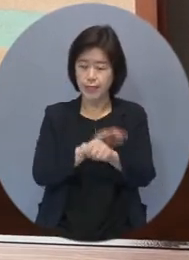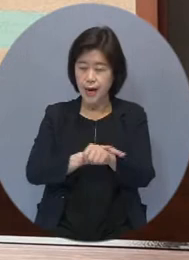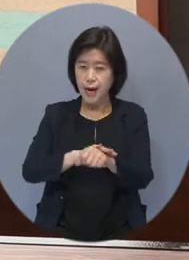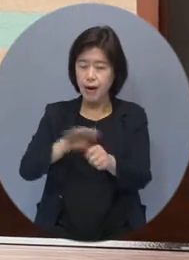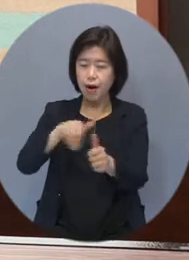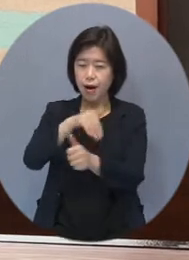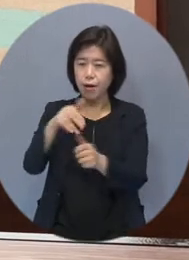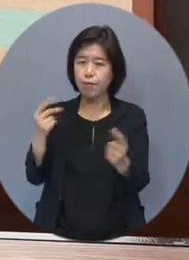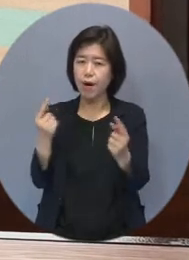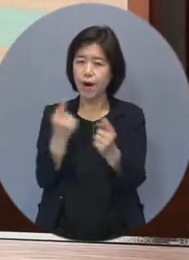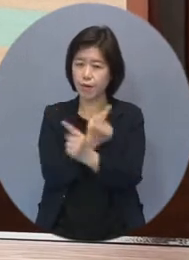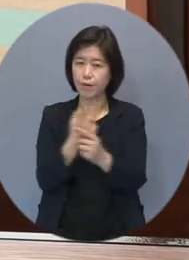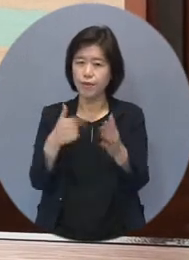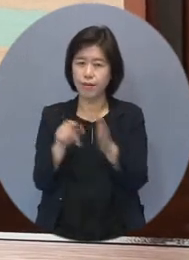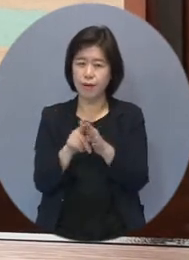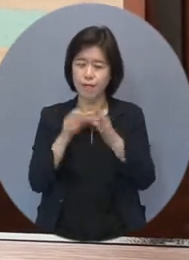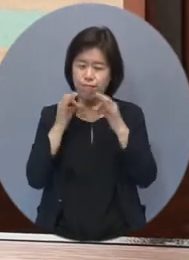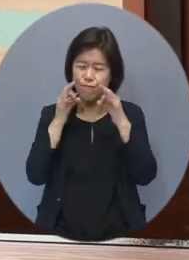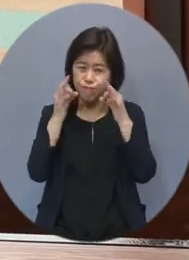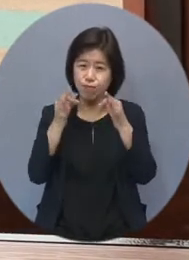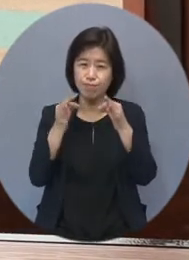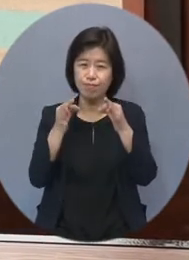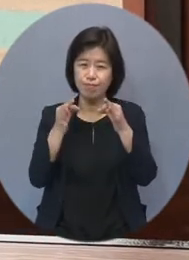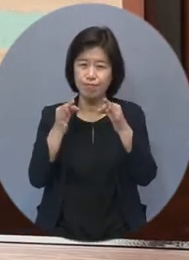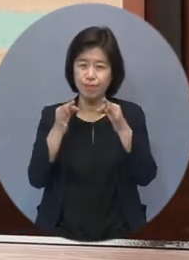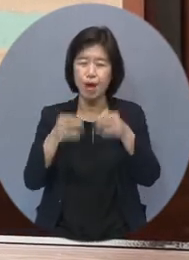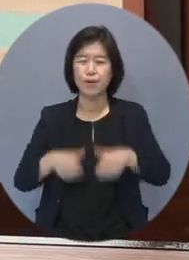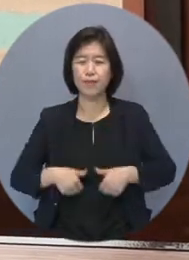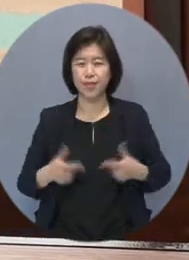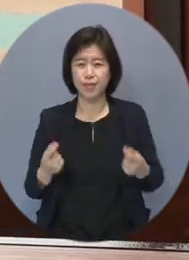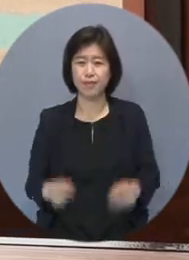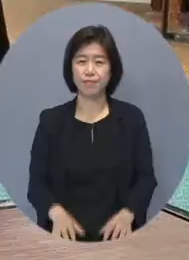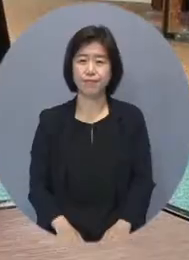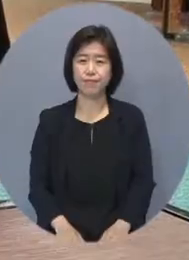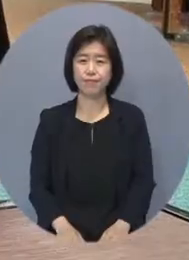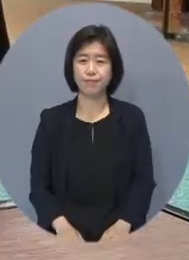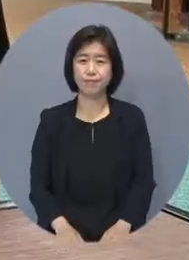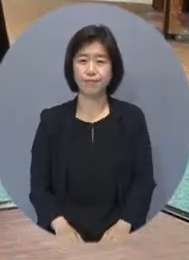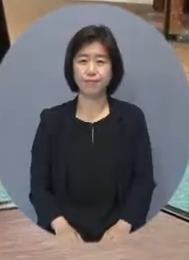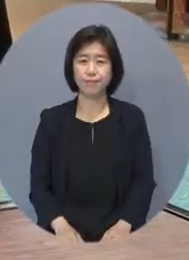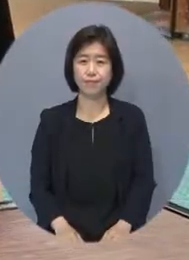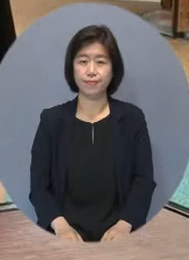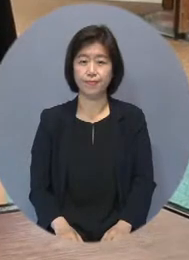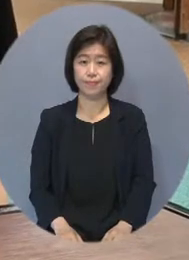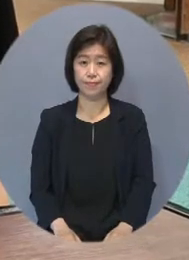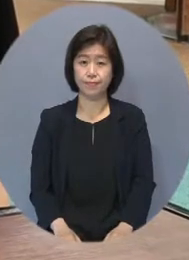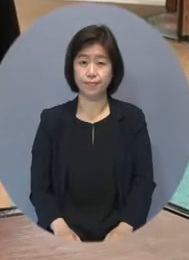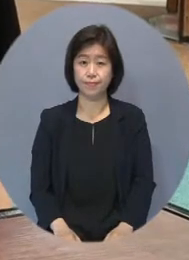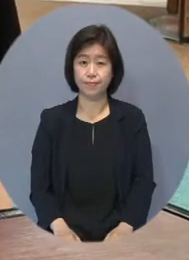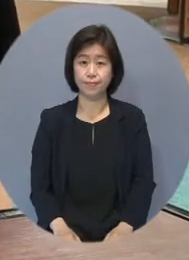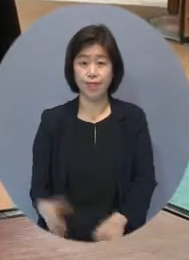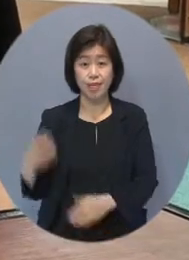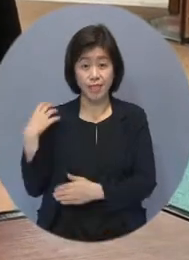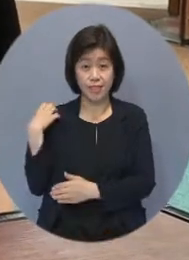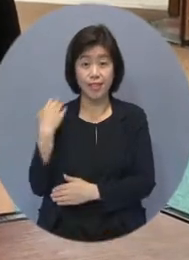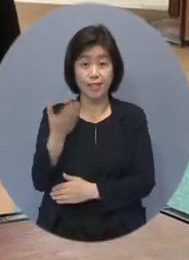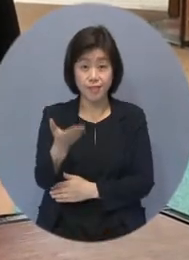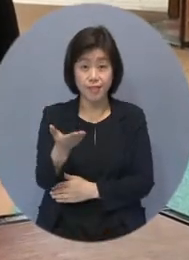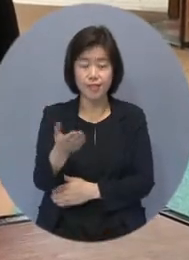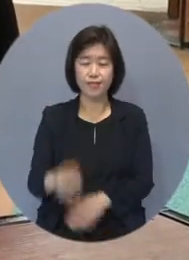좀 적극적으로 개선되어야 되지 않을까라고 생각하고 있습니다. 그 담당자님께서는 이